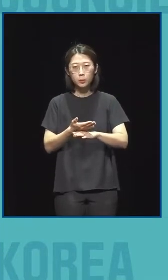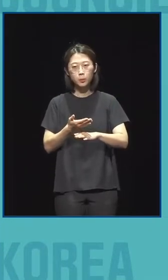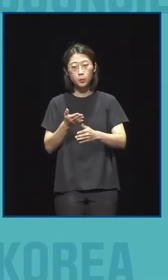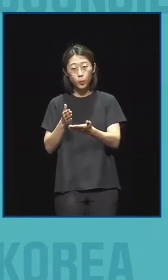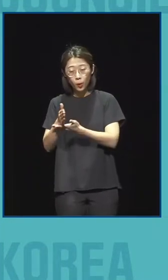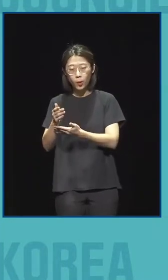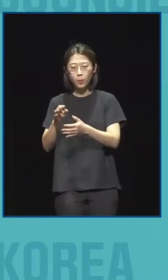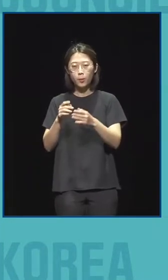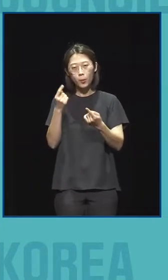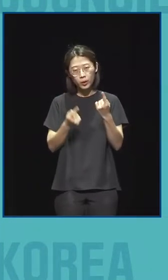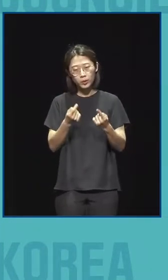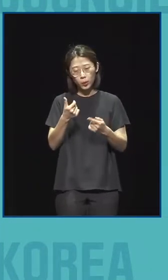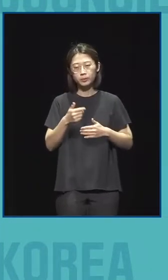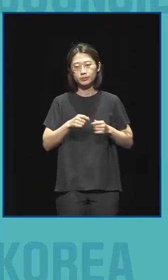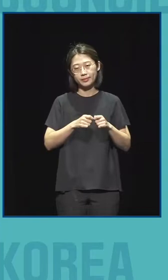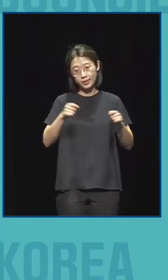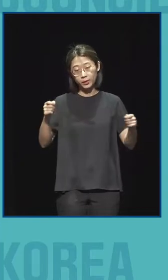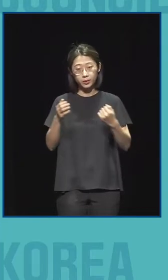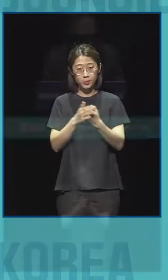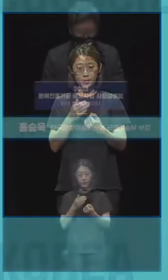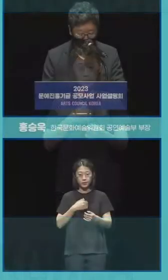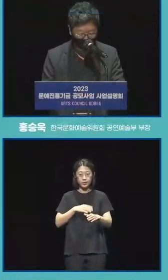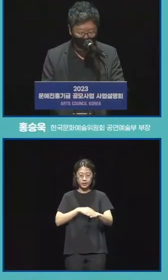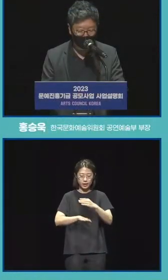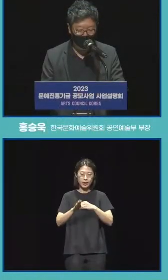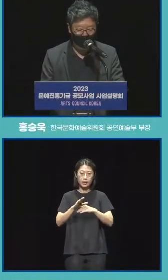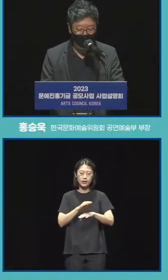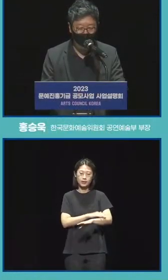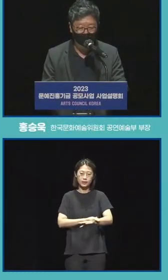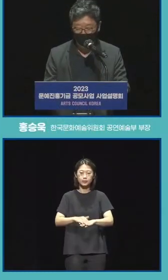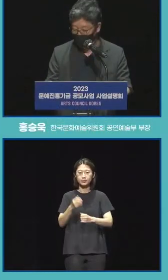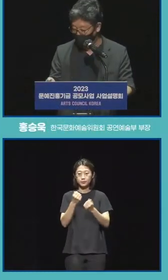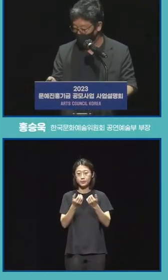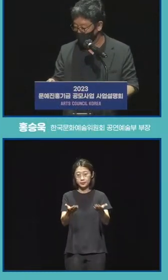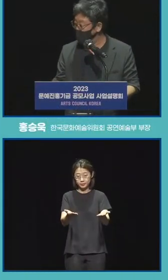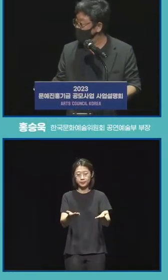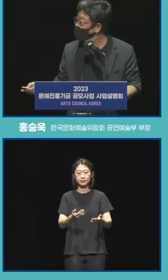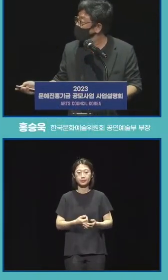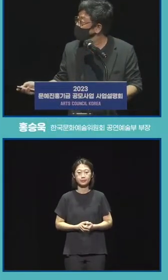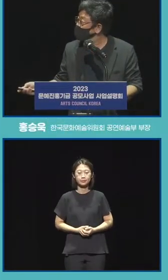많이 걸리겠지만 좀 그래도 잘 설명드릴 수 있도록 하겠습니다